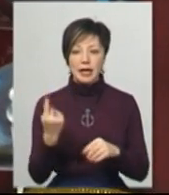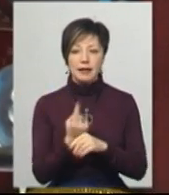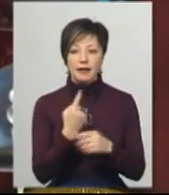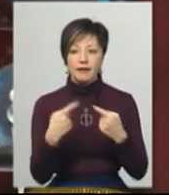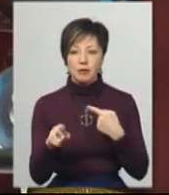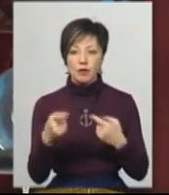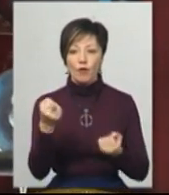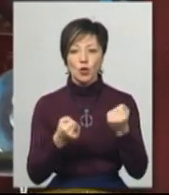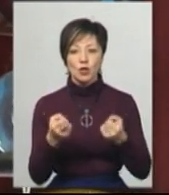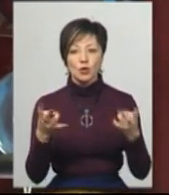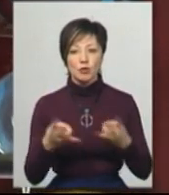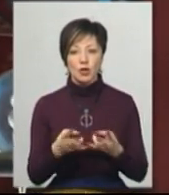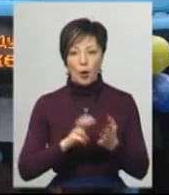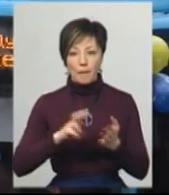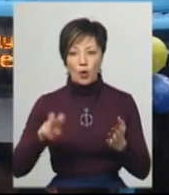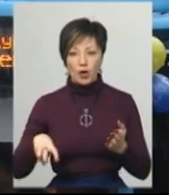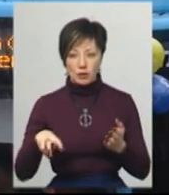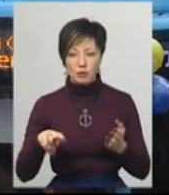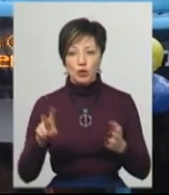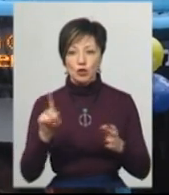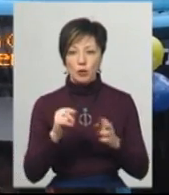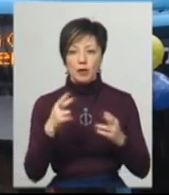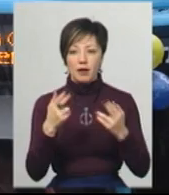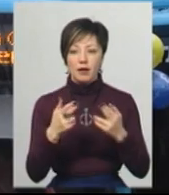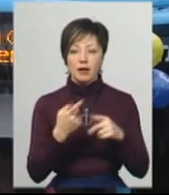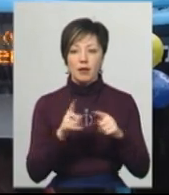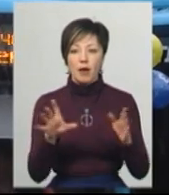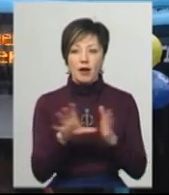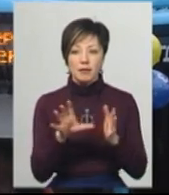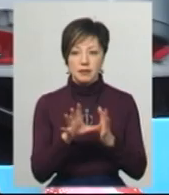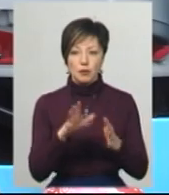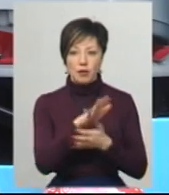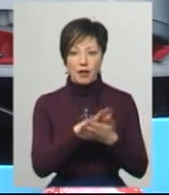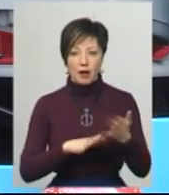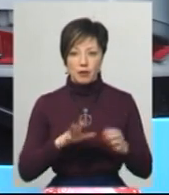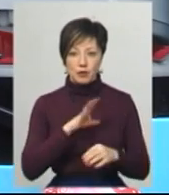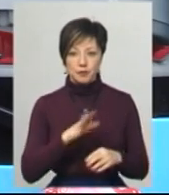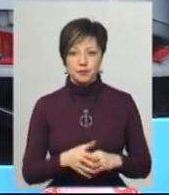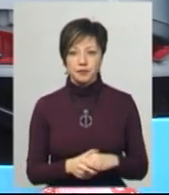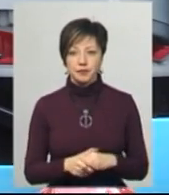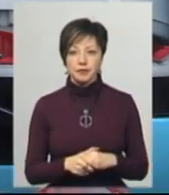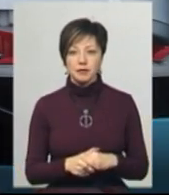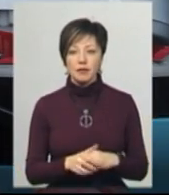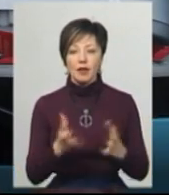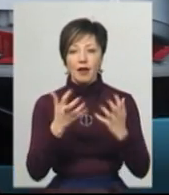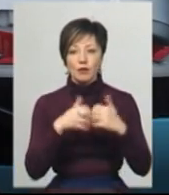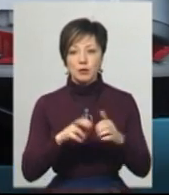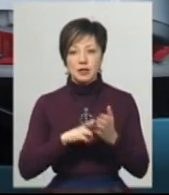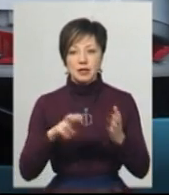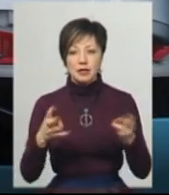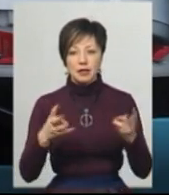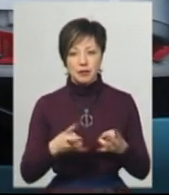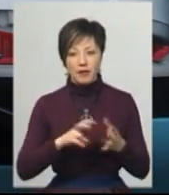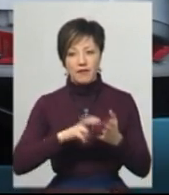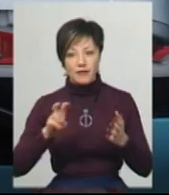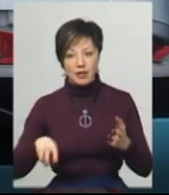відмінність – водію необхідно покинути кабіну, аби від'єднати тролейбус від контактної мережі, щоб їхати далі. Вона автоматично знімається, але підриви треба